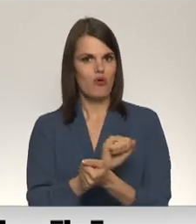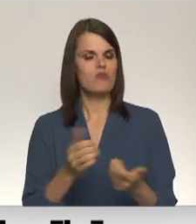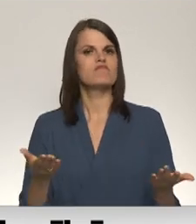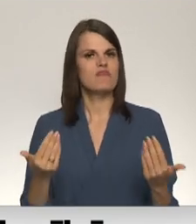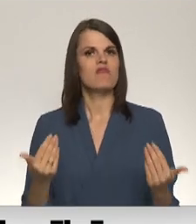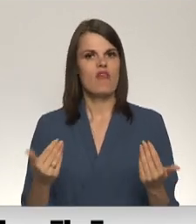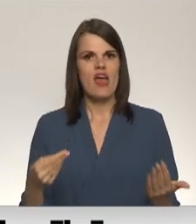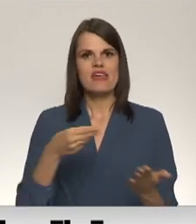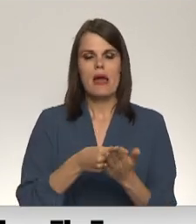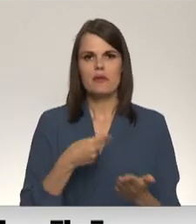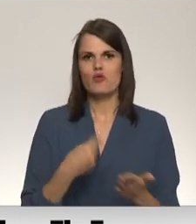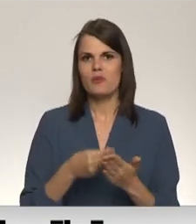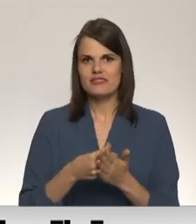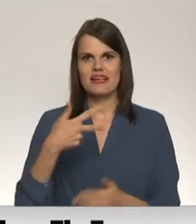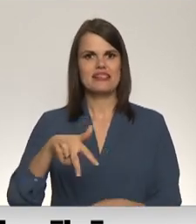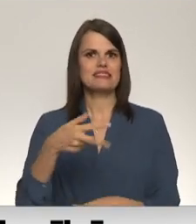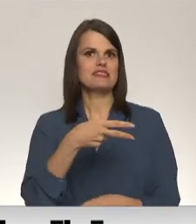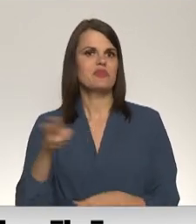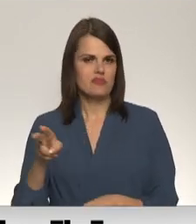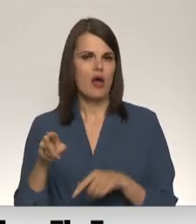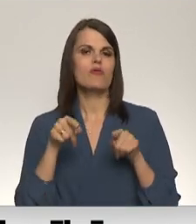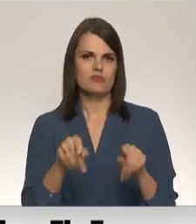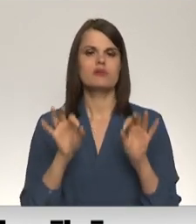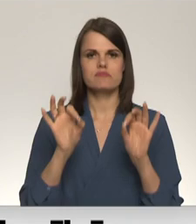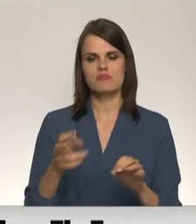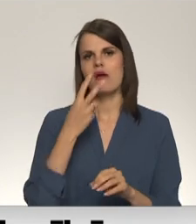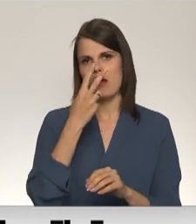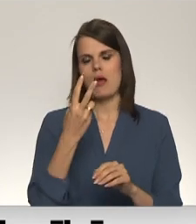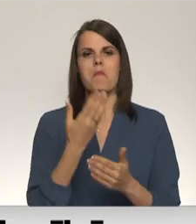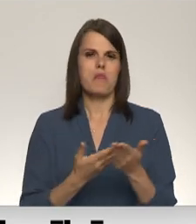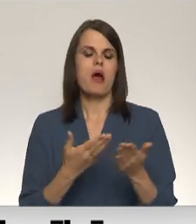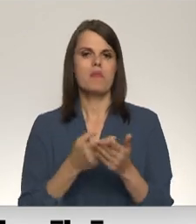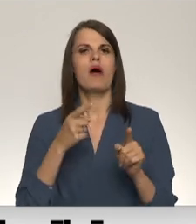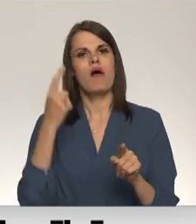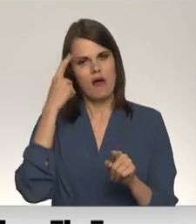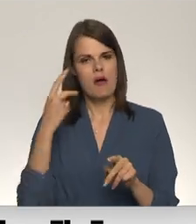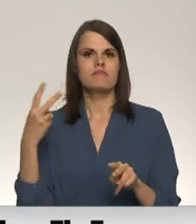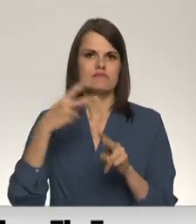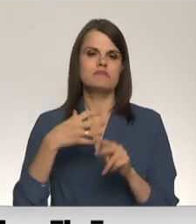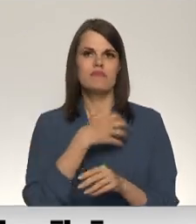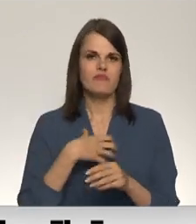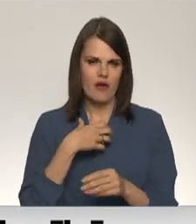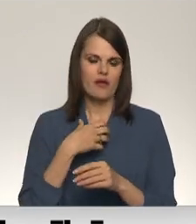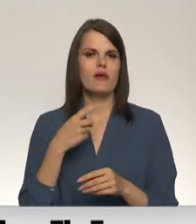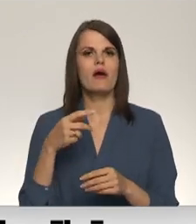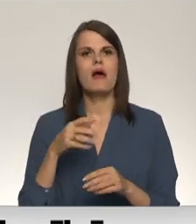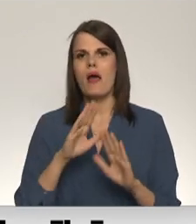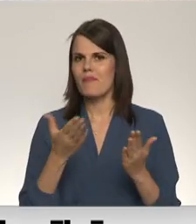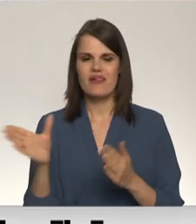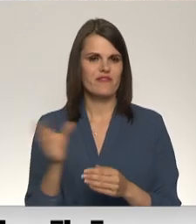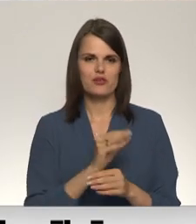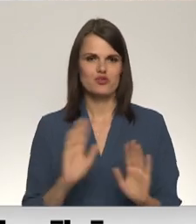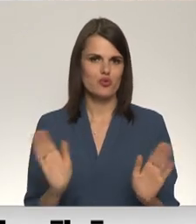ka šobrīd iepirkuma cena ir 30 eiro. Ja? Tas ir tas par pamatu, kas varētu likt pārskatīt šīs tāmes, bet katrā ziņā ne visu